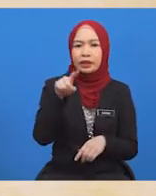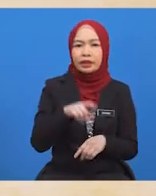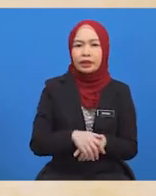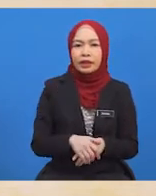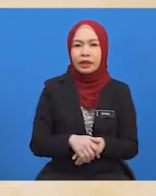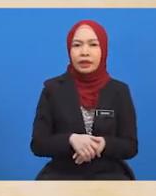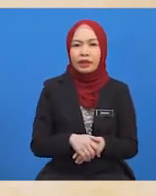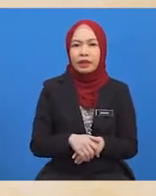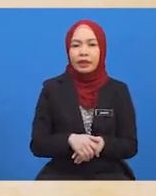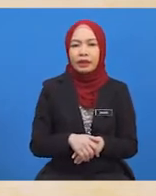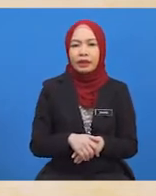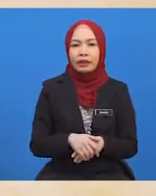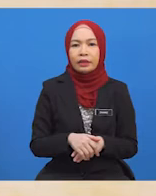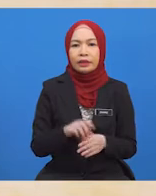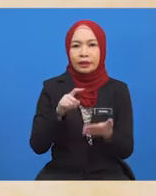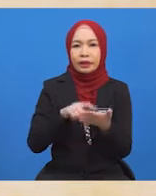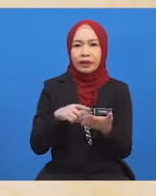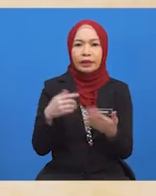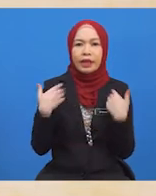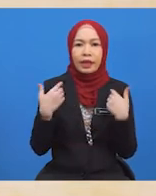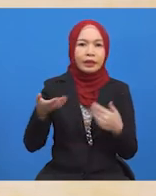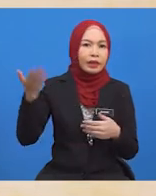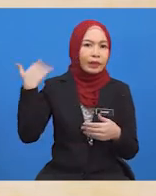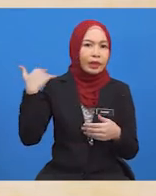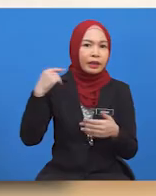belakang titik J apabila dilihat dari Y.